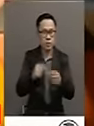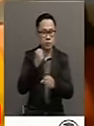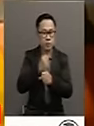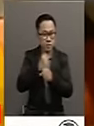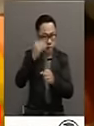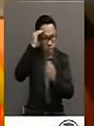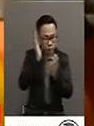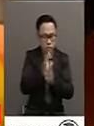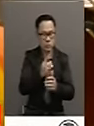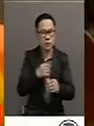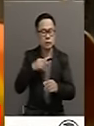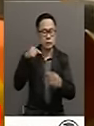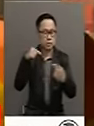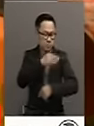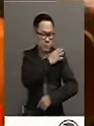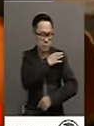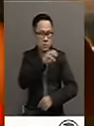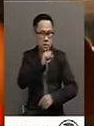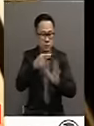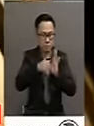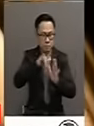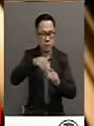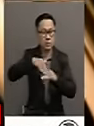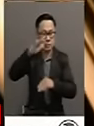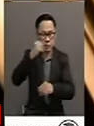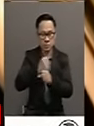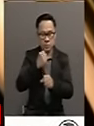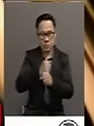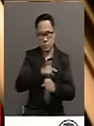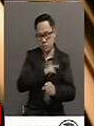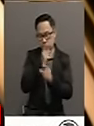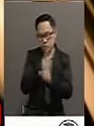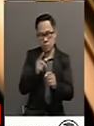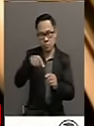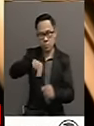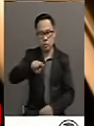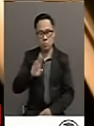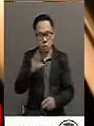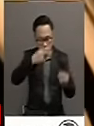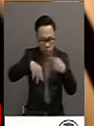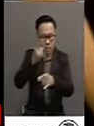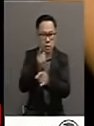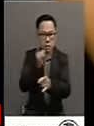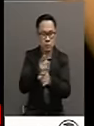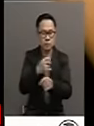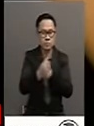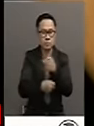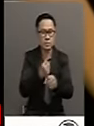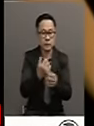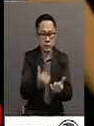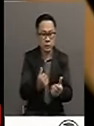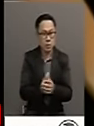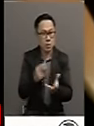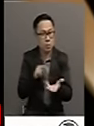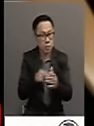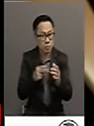การตำรวจชั้นสัญญาบัตรขึ้นไปเป็นพนักงานเจ้าหน้าที่เพื่อปฏิบัติตามพระราชบัญญัติควบคุมเครื่องดื่มแอลกอฮอล์อันนี้หมายความ